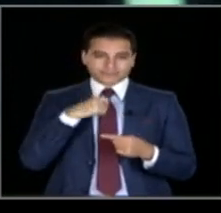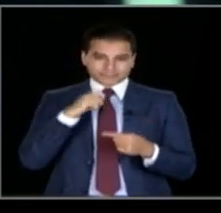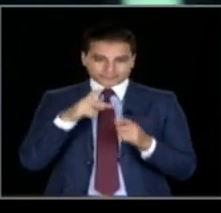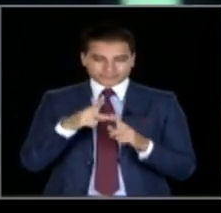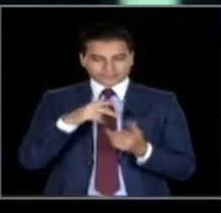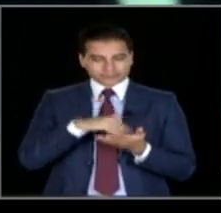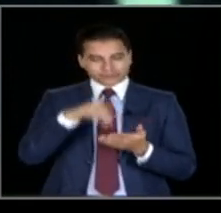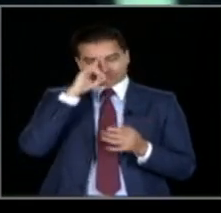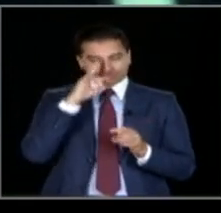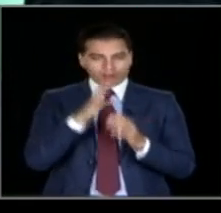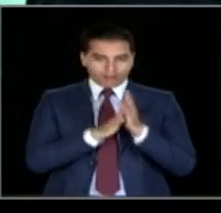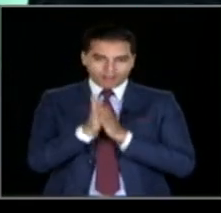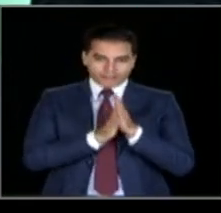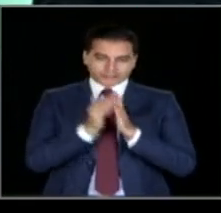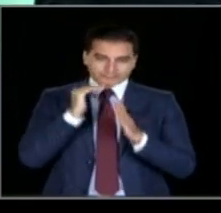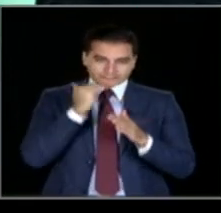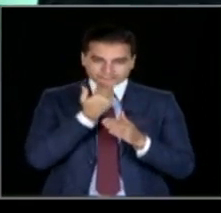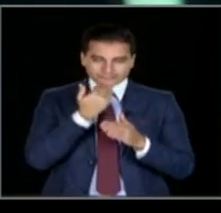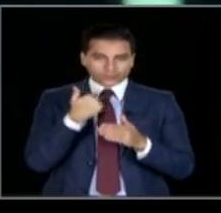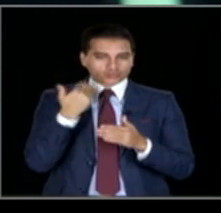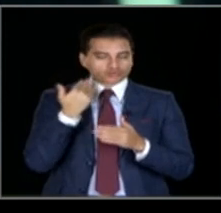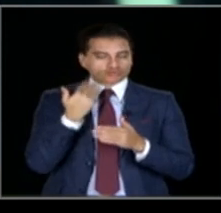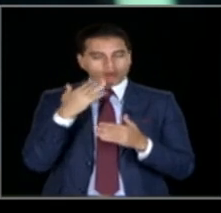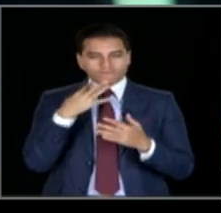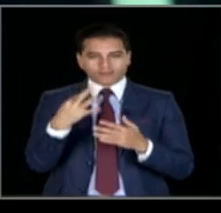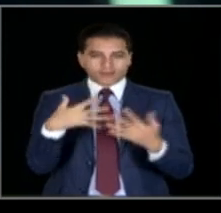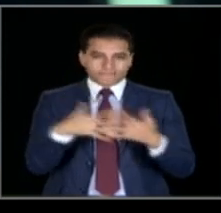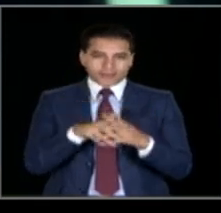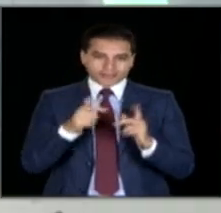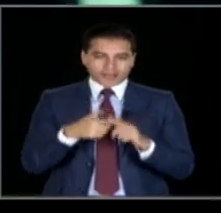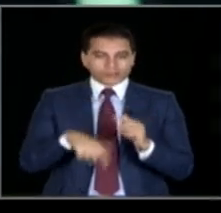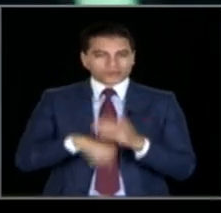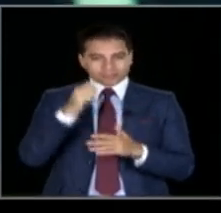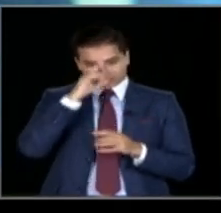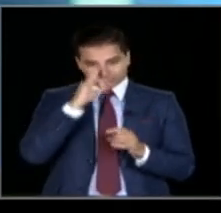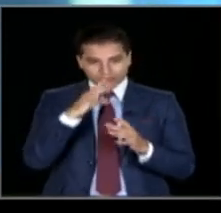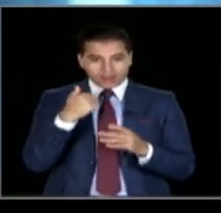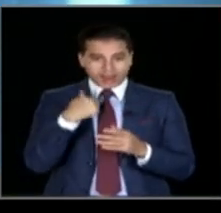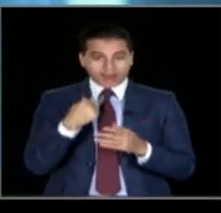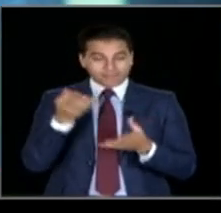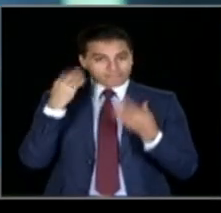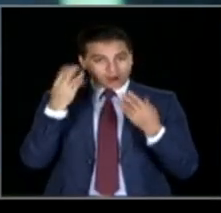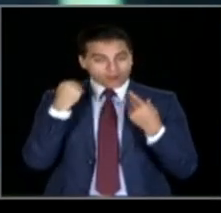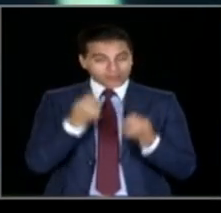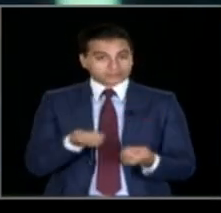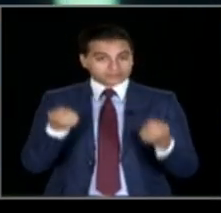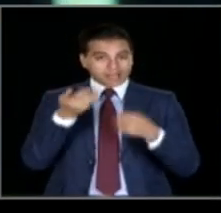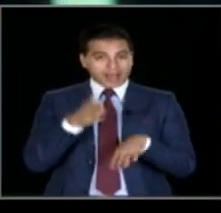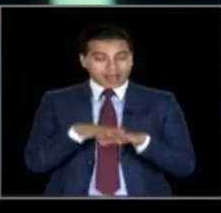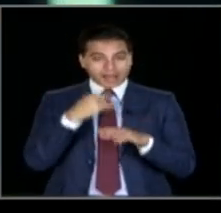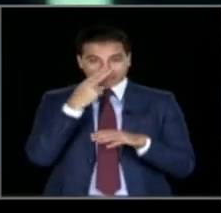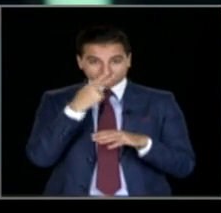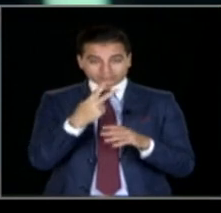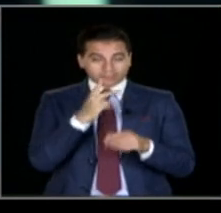السنة دي بامر الله في الموسم الثاني اكون موجود، والحمد لله كان لي الشرف، وان شاء الله نخرج من هنا بالكاس بامر الله. انا جمعت معلوماتي عن طريق الملفات اللي كان